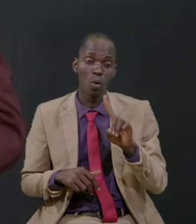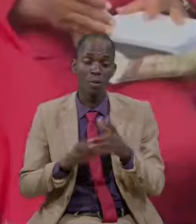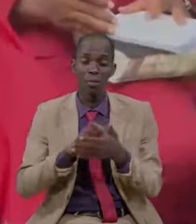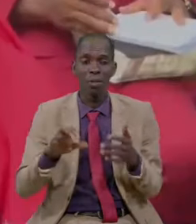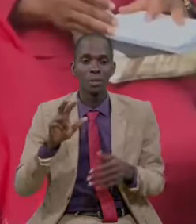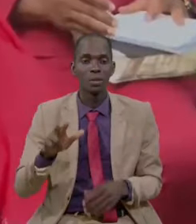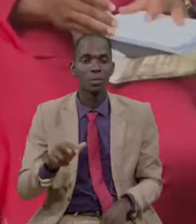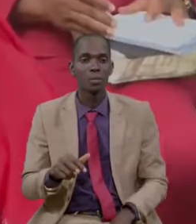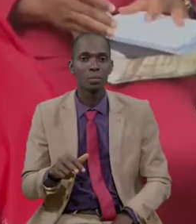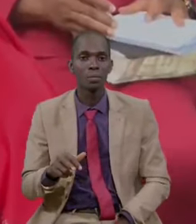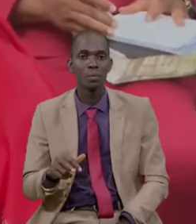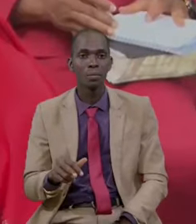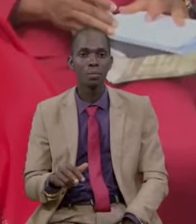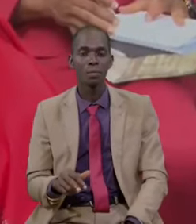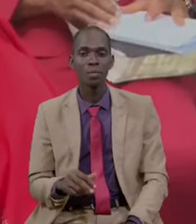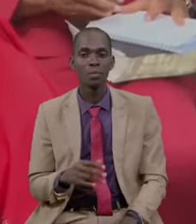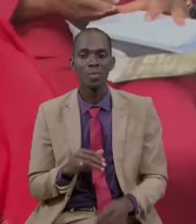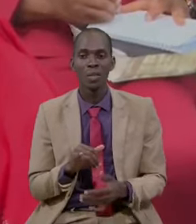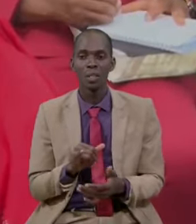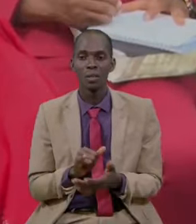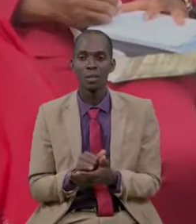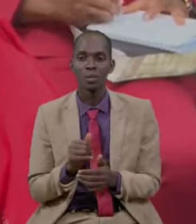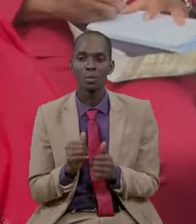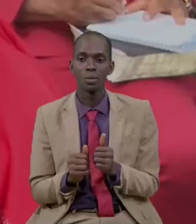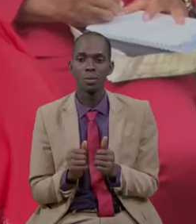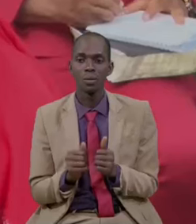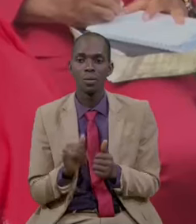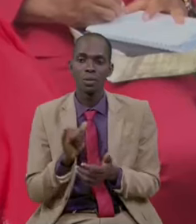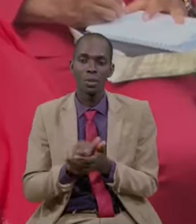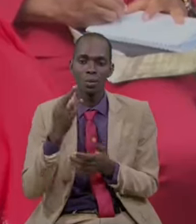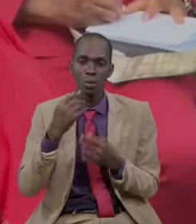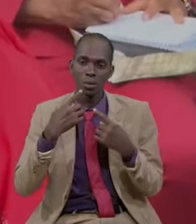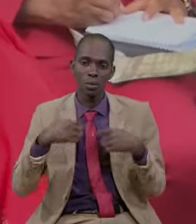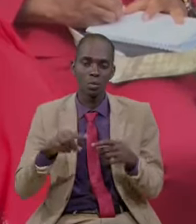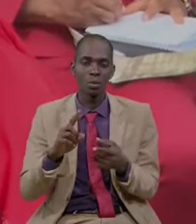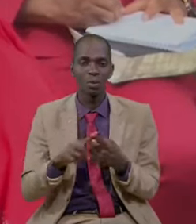Ce que vous avez vu, ce que nous vous déclarons,